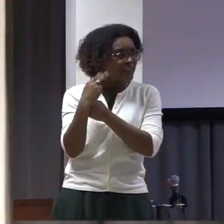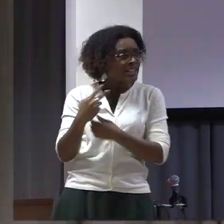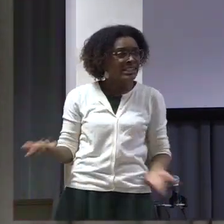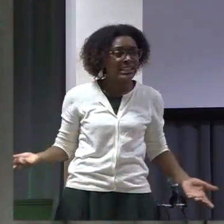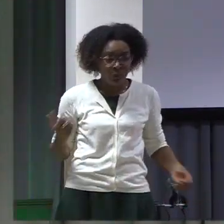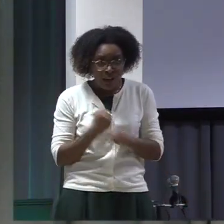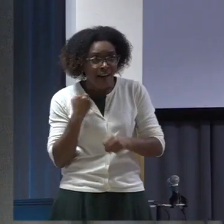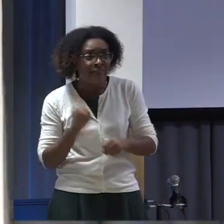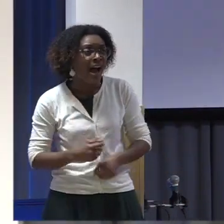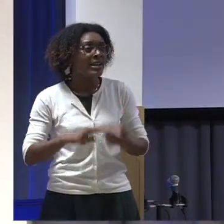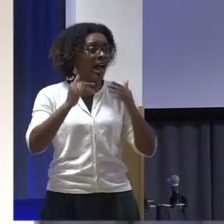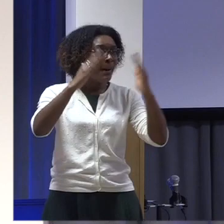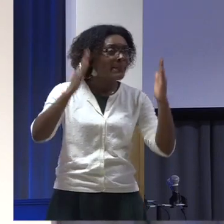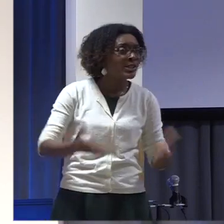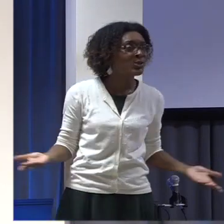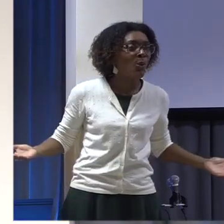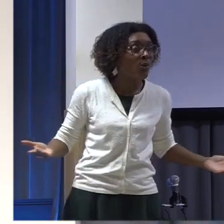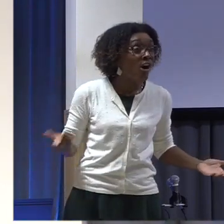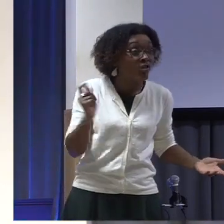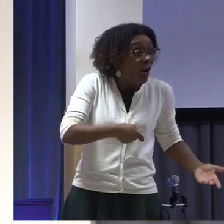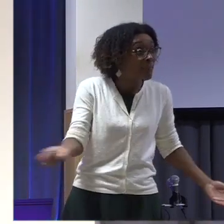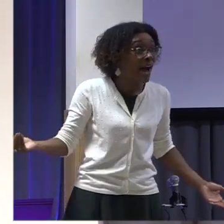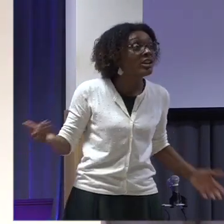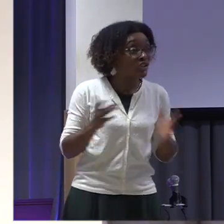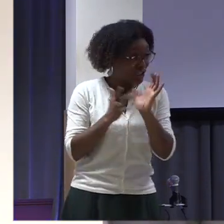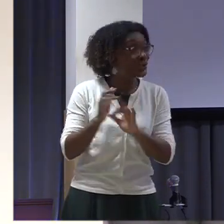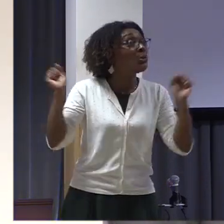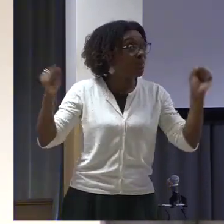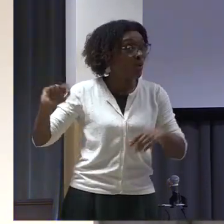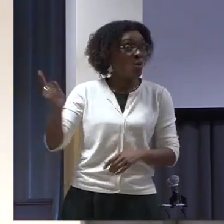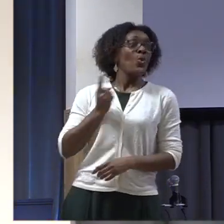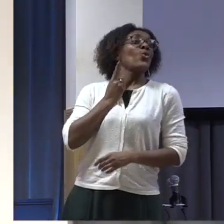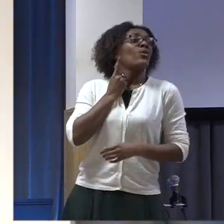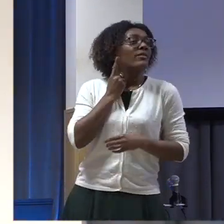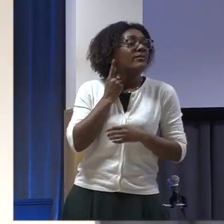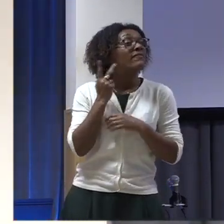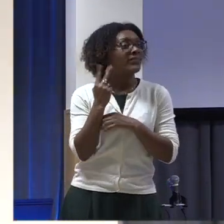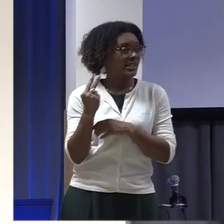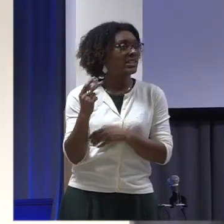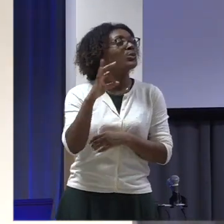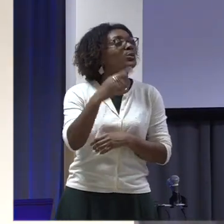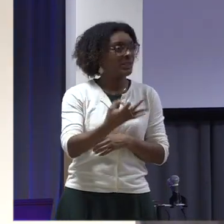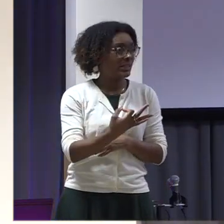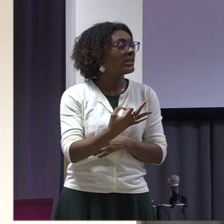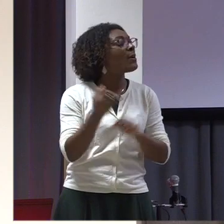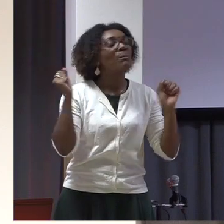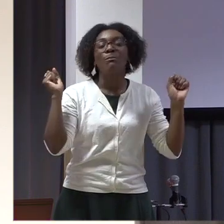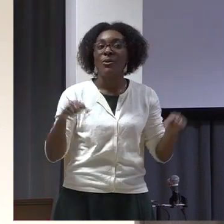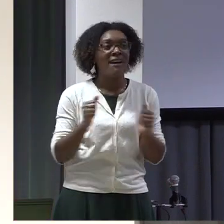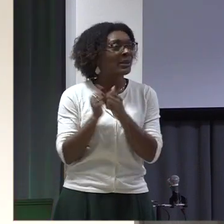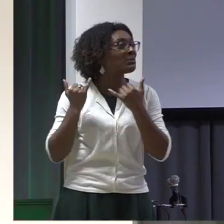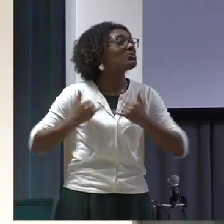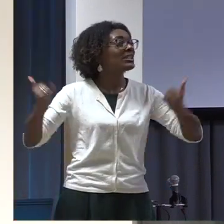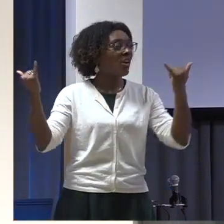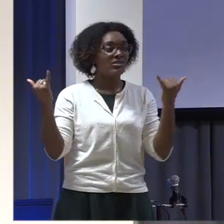dans ce qui peut paraître tout simplement ordinaire c'est là que le seigneur se révèle et se révèle avec puissance